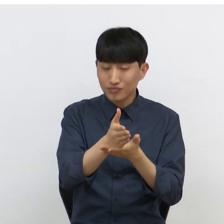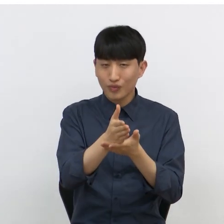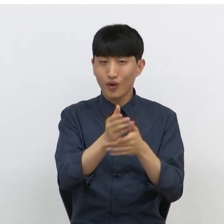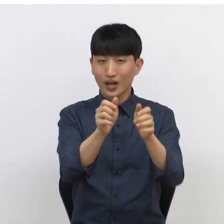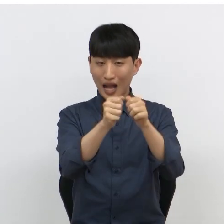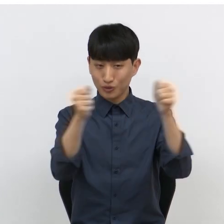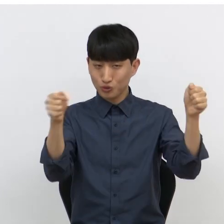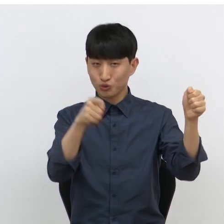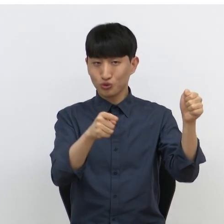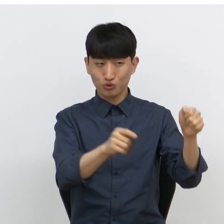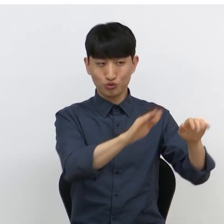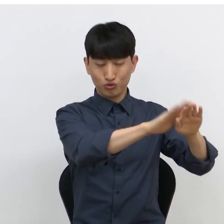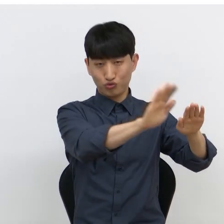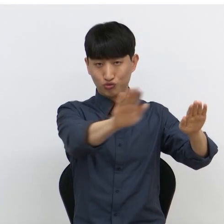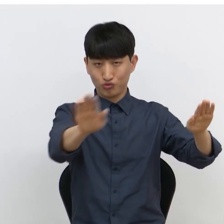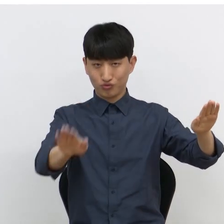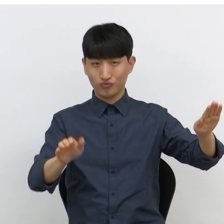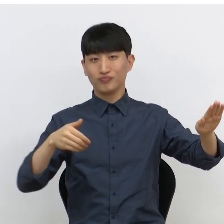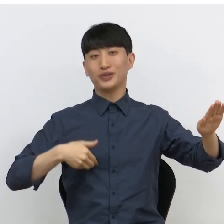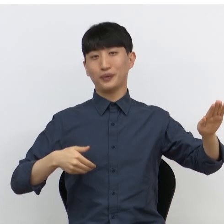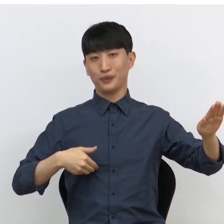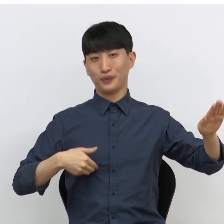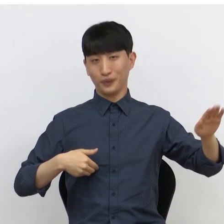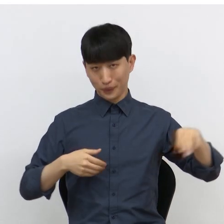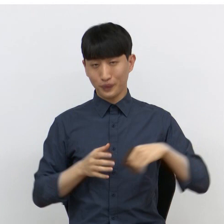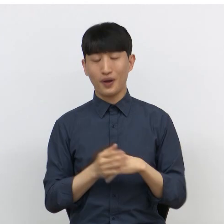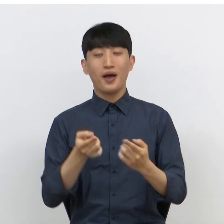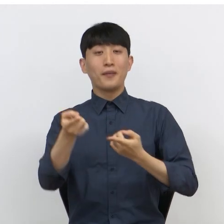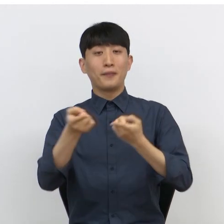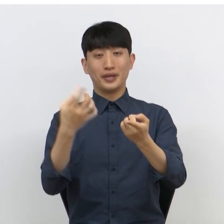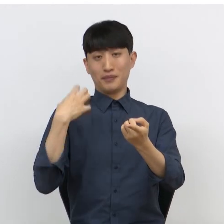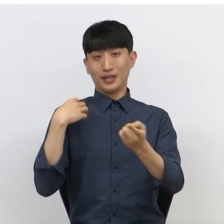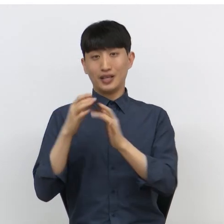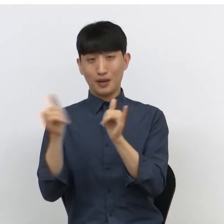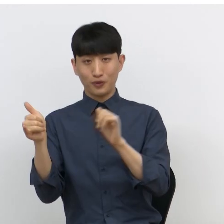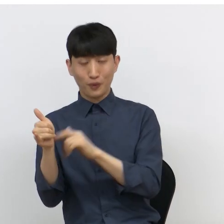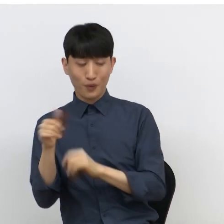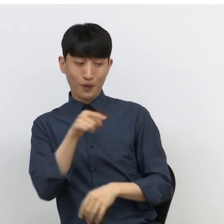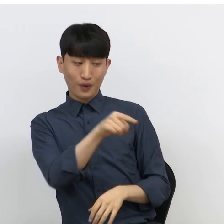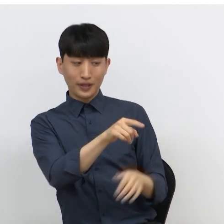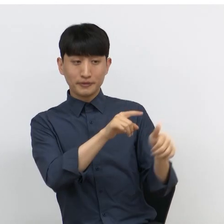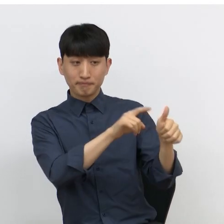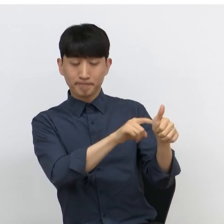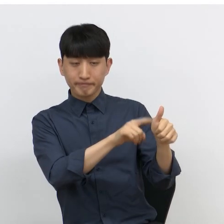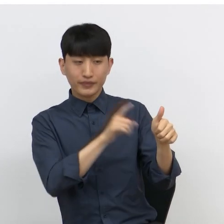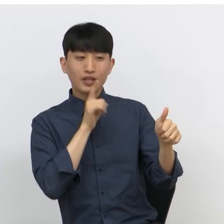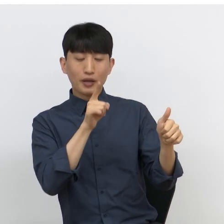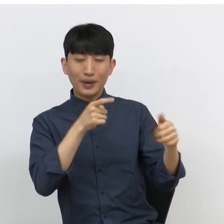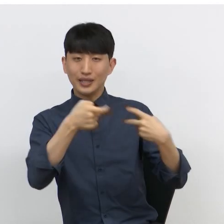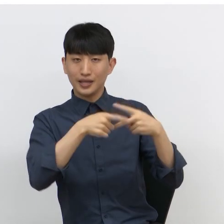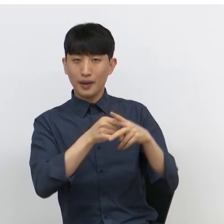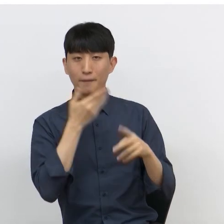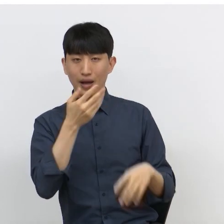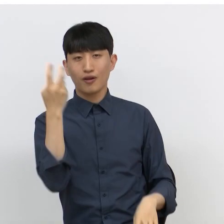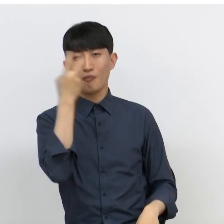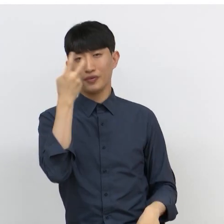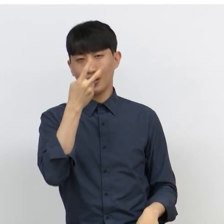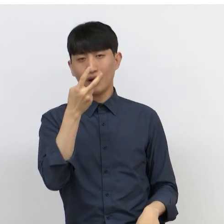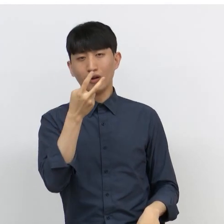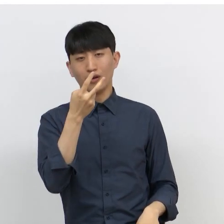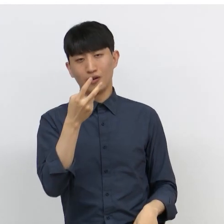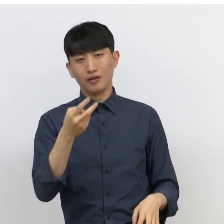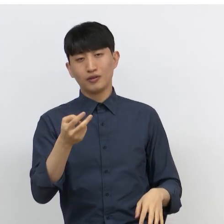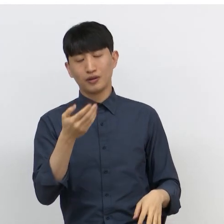것이 되게 중요하고요. 그 다음에 매핑하는 사람도 그 아동들의 말지각 검사를 실시를 할 수 있어야 되기 때문에